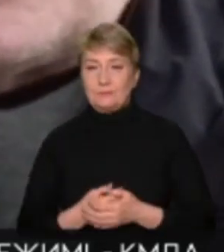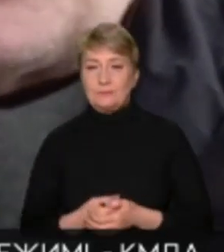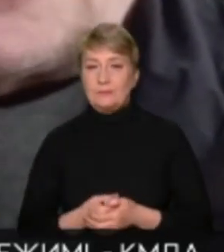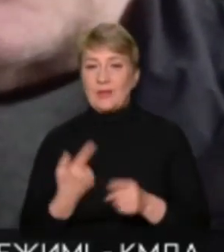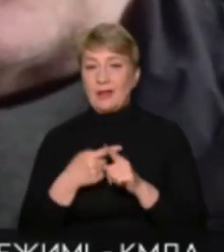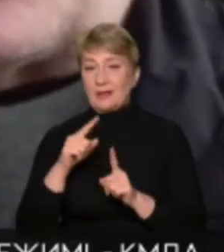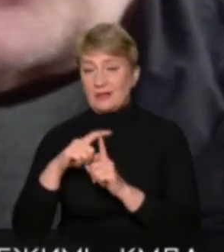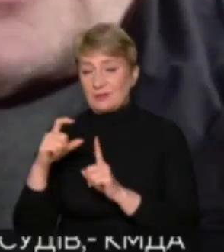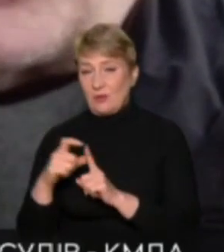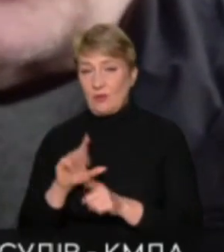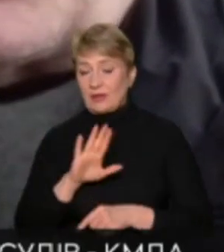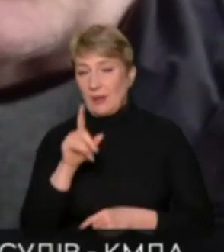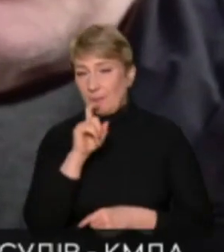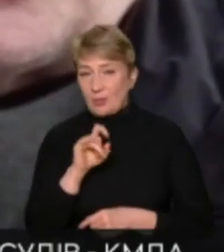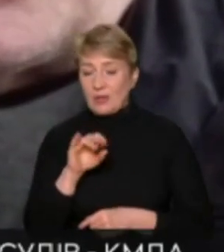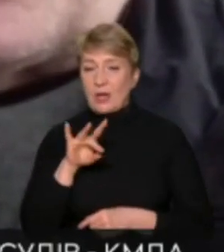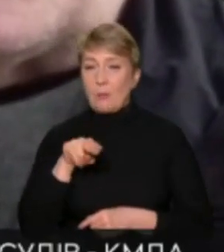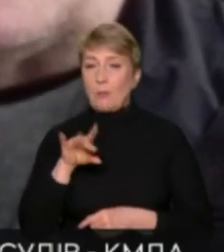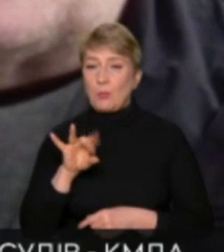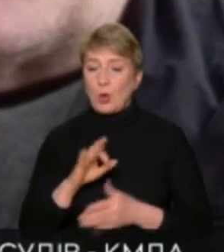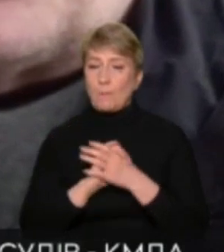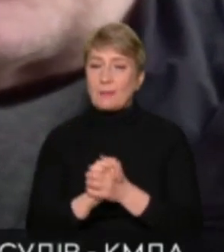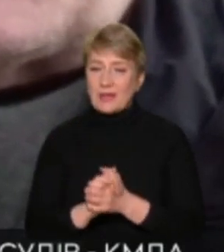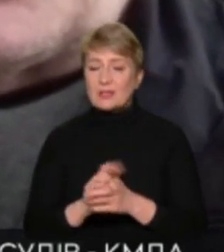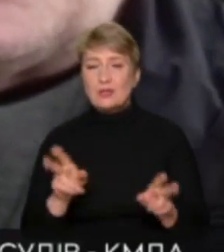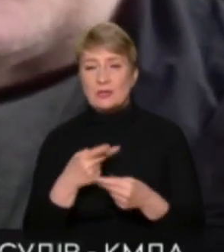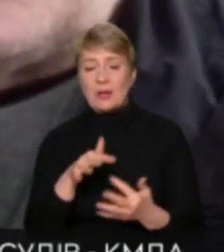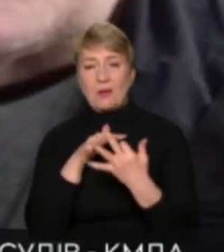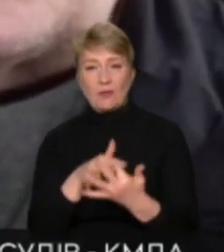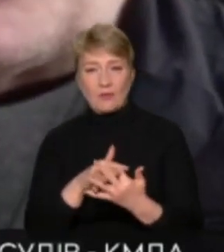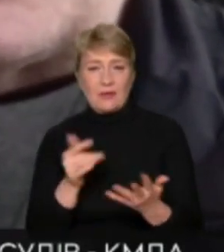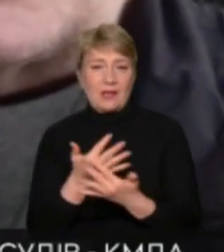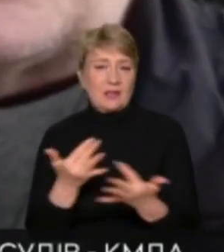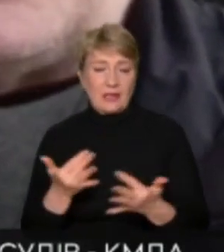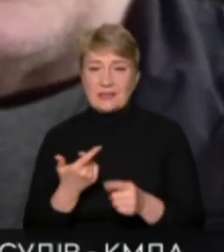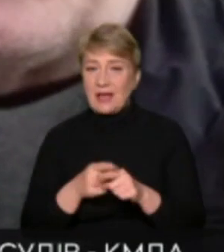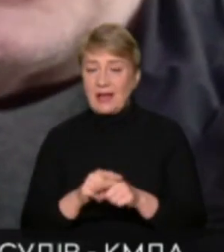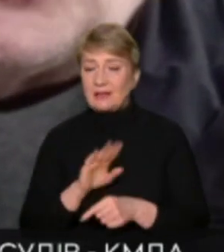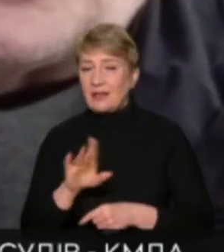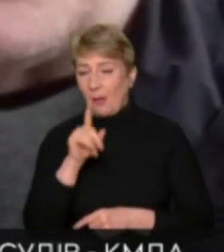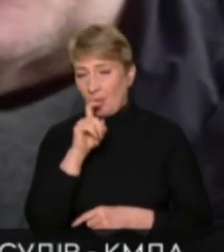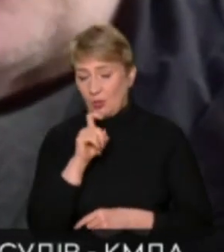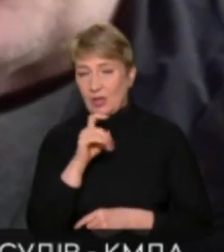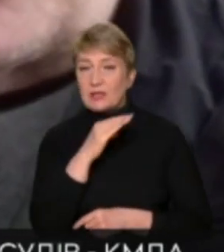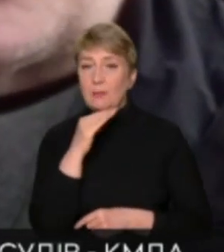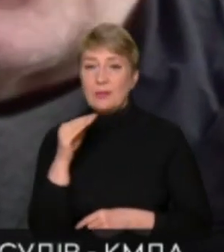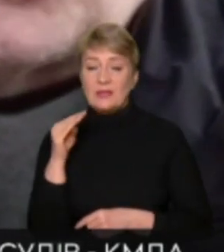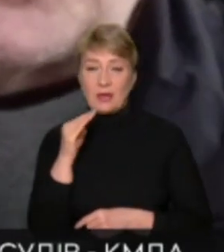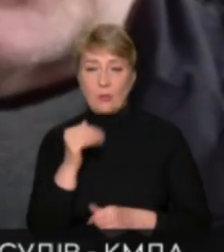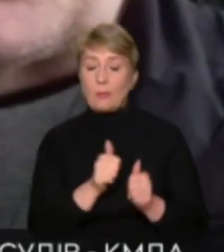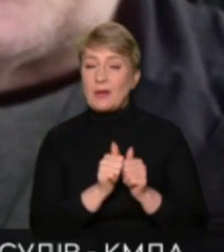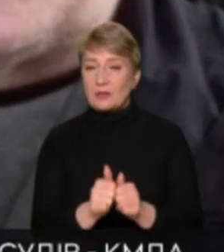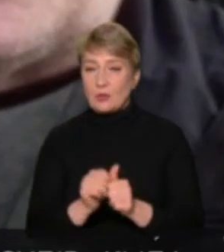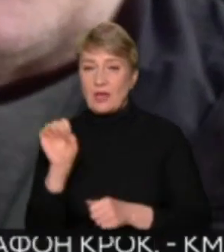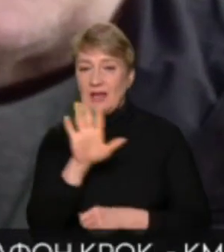слова це не погані слова про мир, про те, що не треба воювати, що і так далі. Це не погані слова. І багатьом нашим навіть партнерам в Європі,